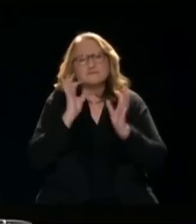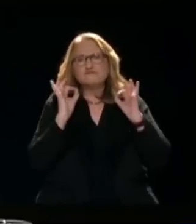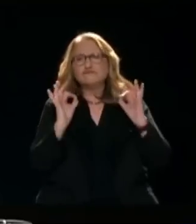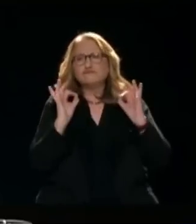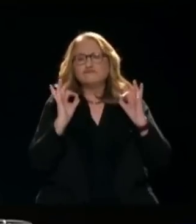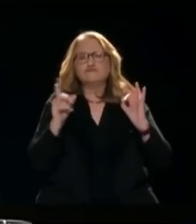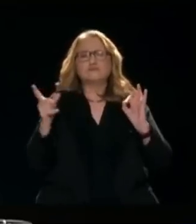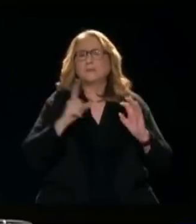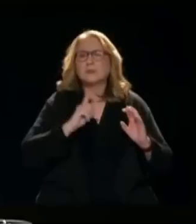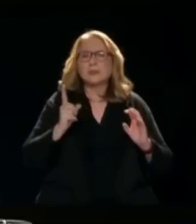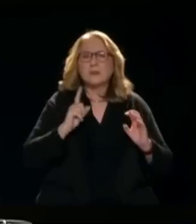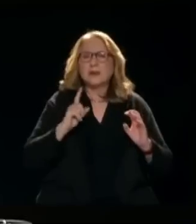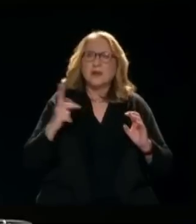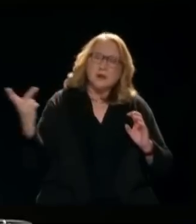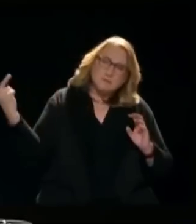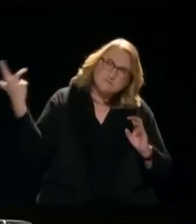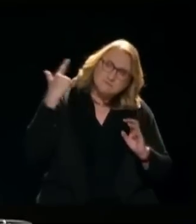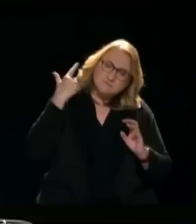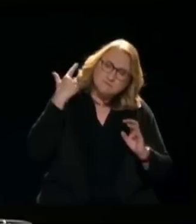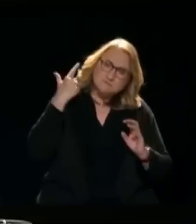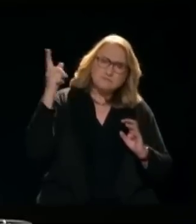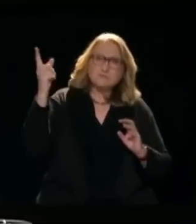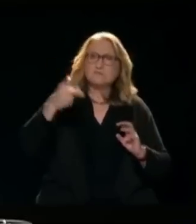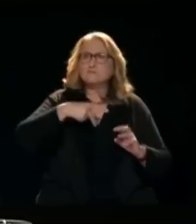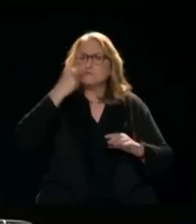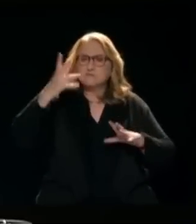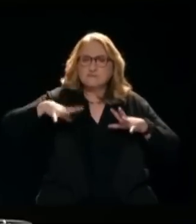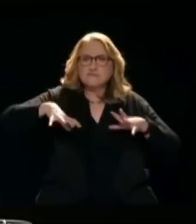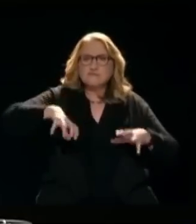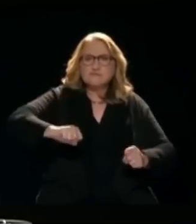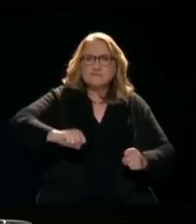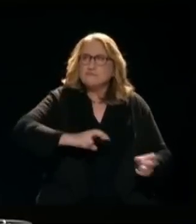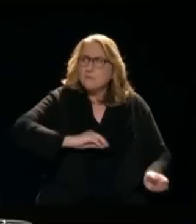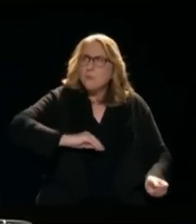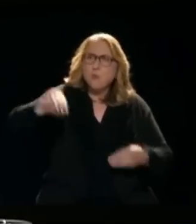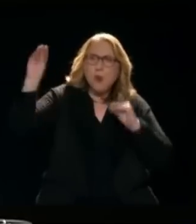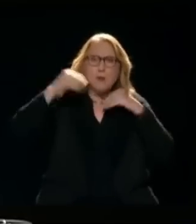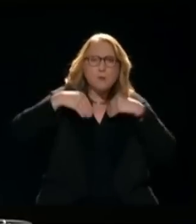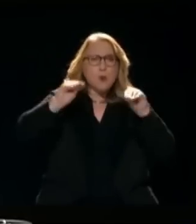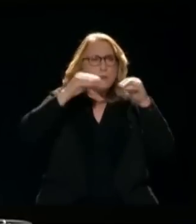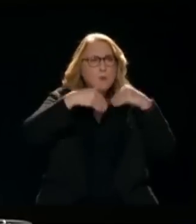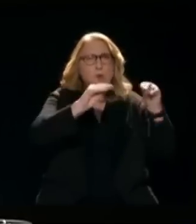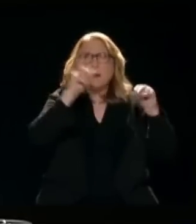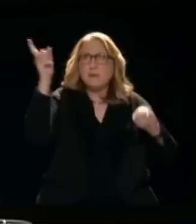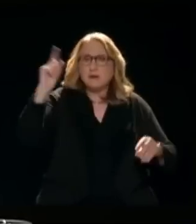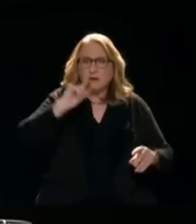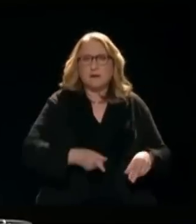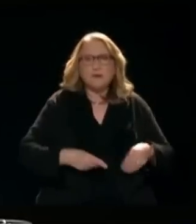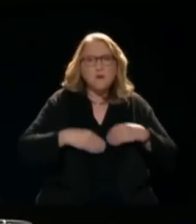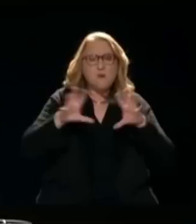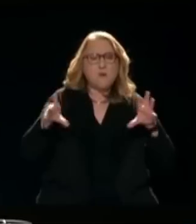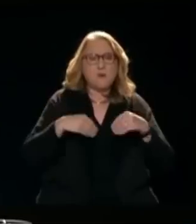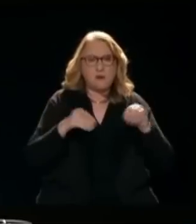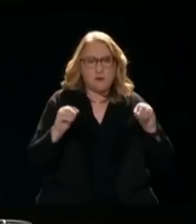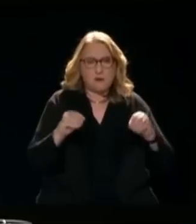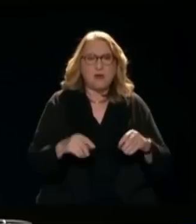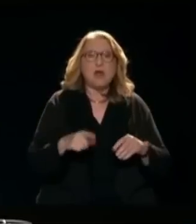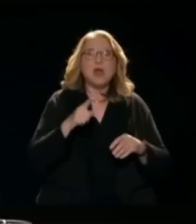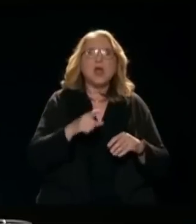ή να ανατρέψει, αν θέλετε, αυτό το καθεστώς κατοχής και εκποίησης. Σε αυτές τις εκλογές το ΕΠΑΜ συμμετέχει σε ένα συνασμό